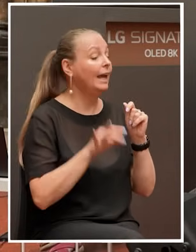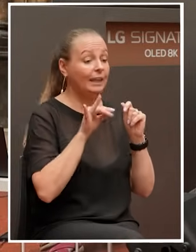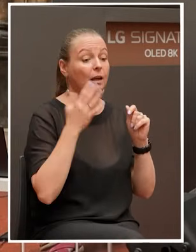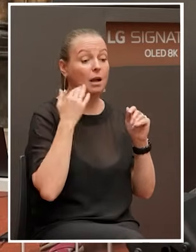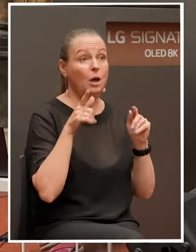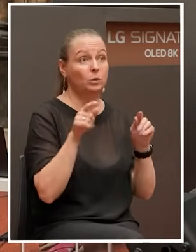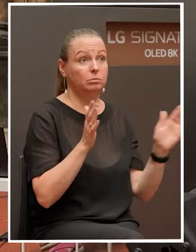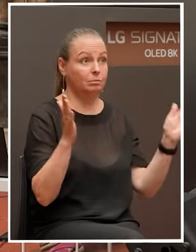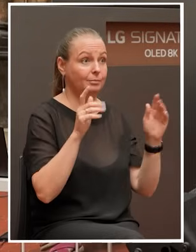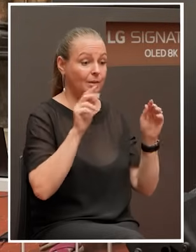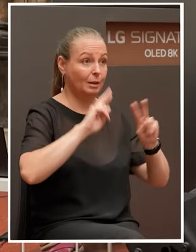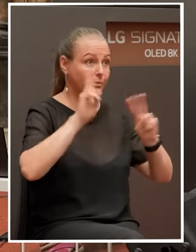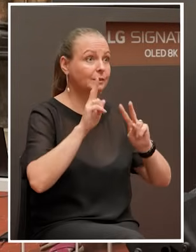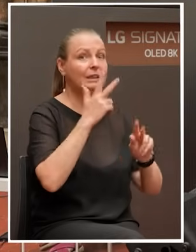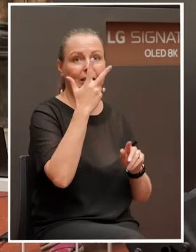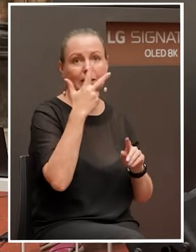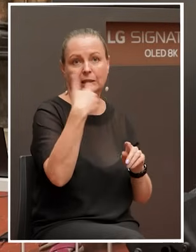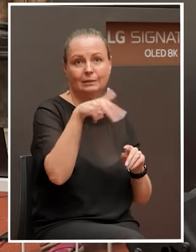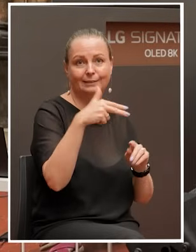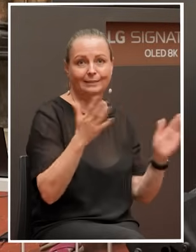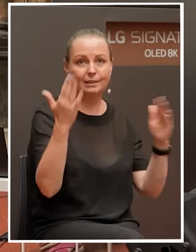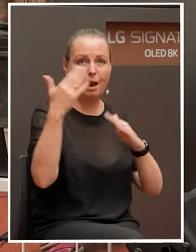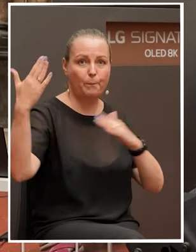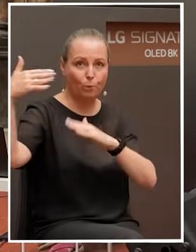создав эти три десятка работ